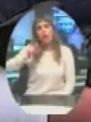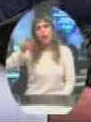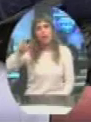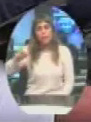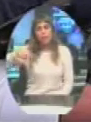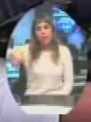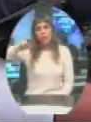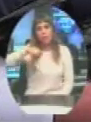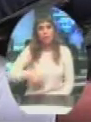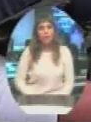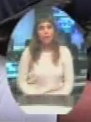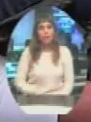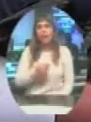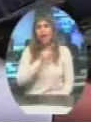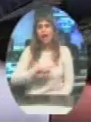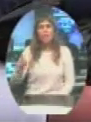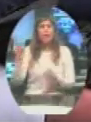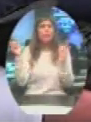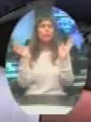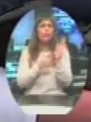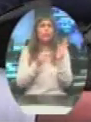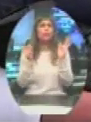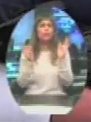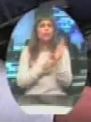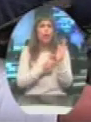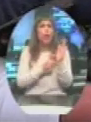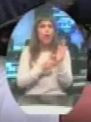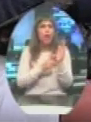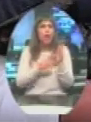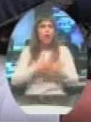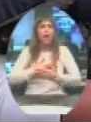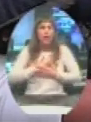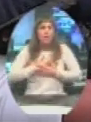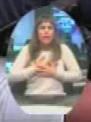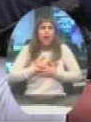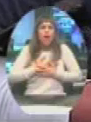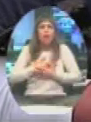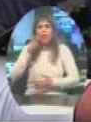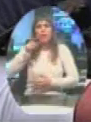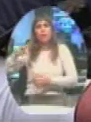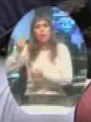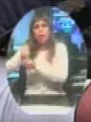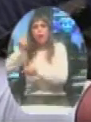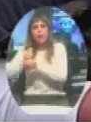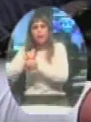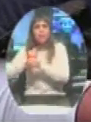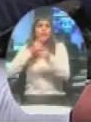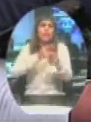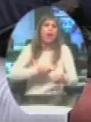לא הייתה כל כך דרושה האחווה בין הפועלים